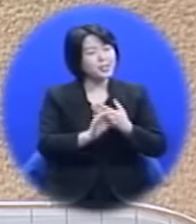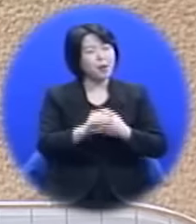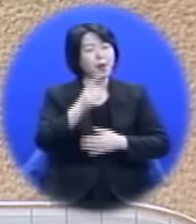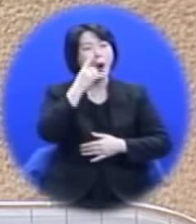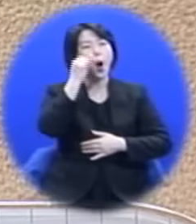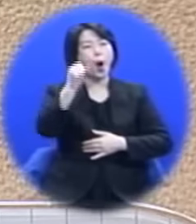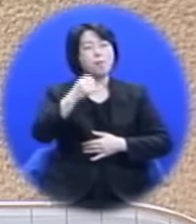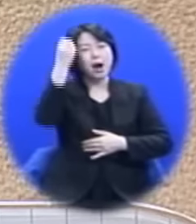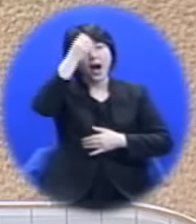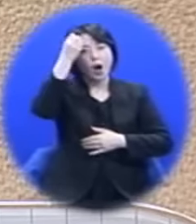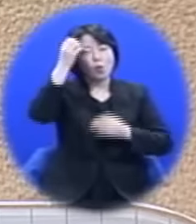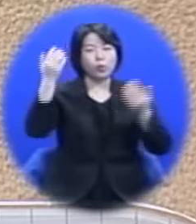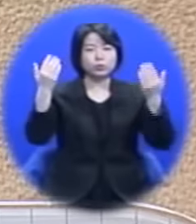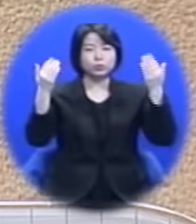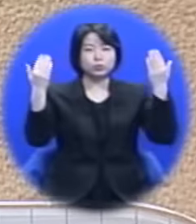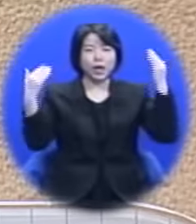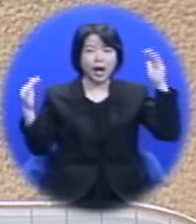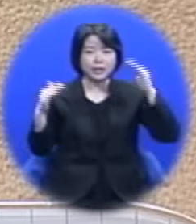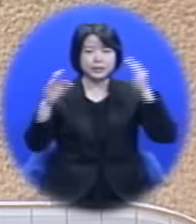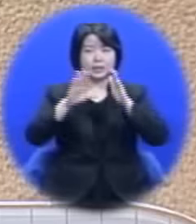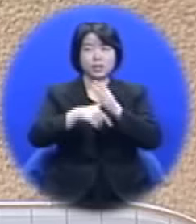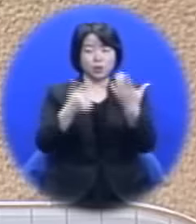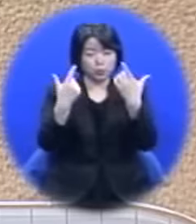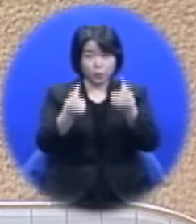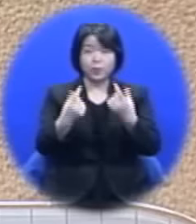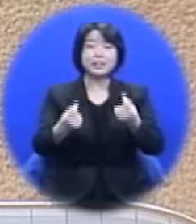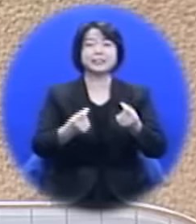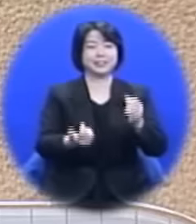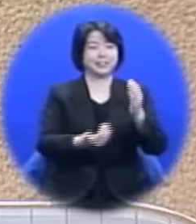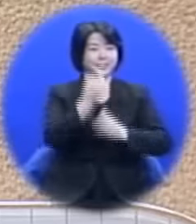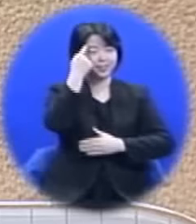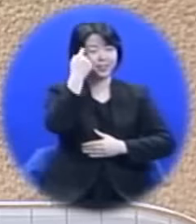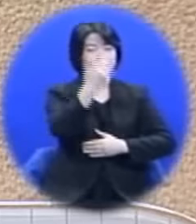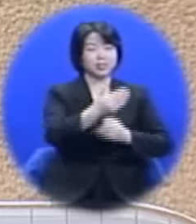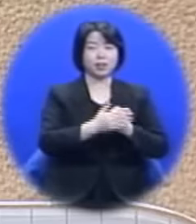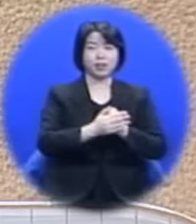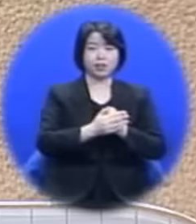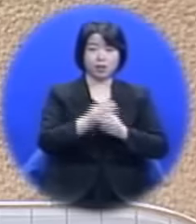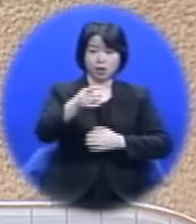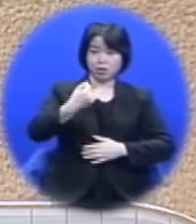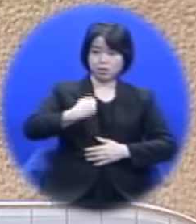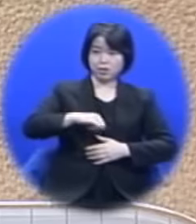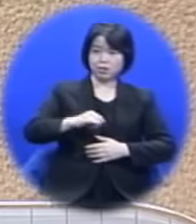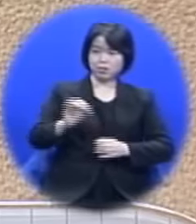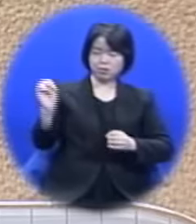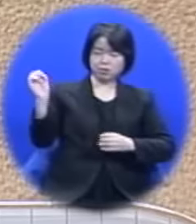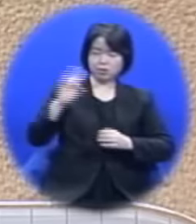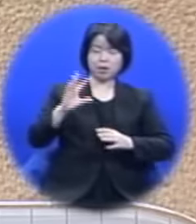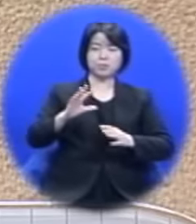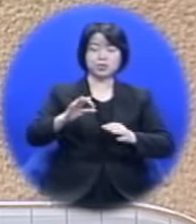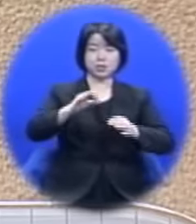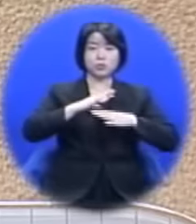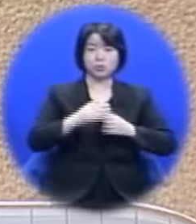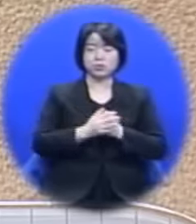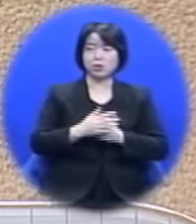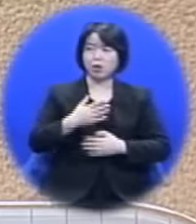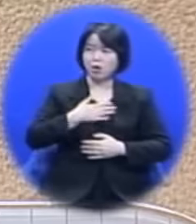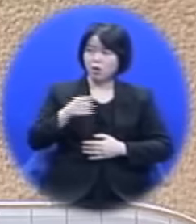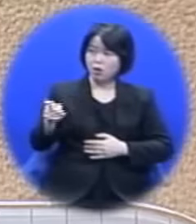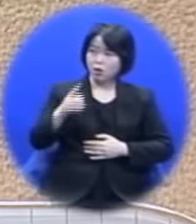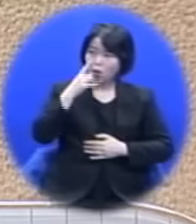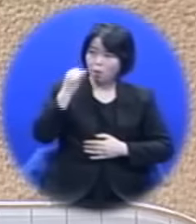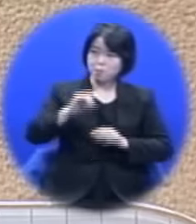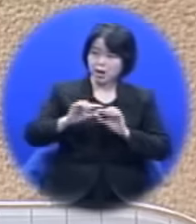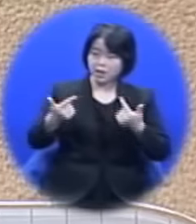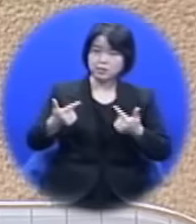엄마 고등학교 때와 똑같이 생겼냐이 아이가 깜짝 놀랐어요 우리 엄마가 아닌데 내가